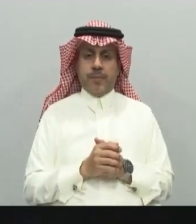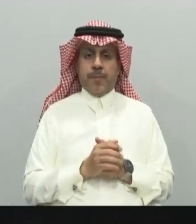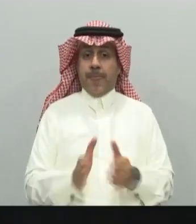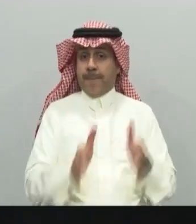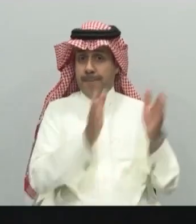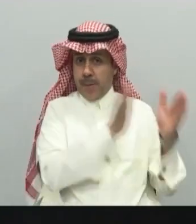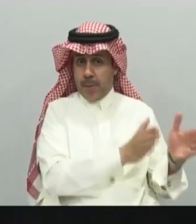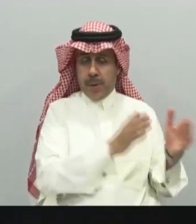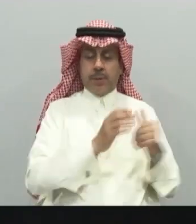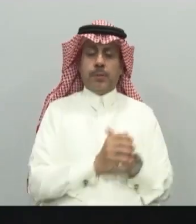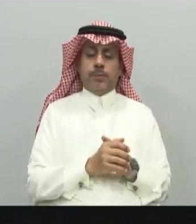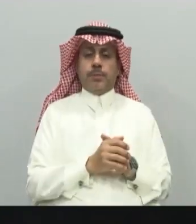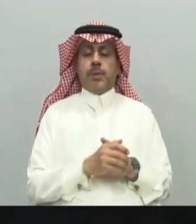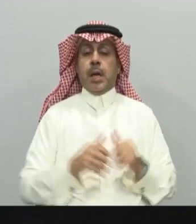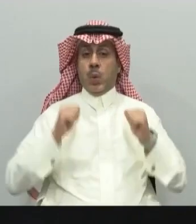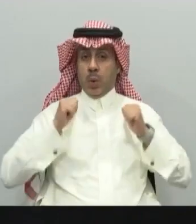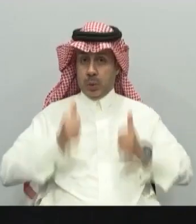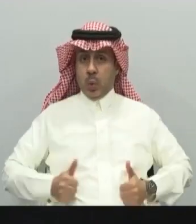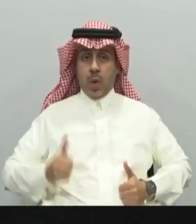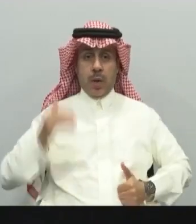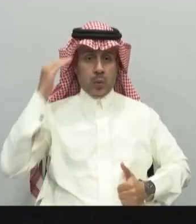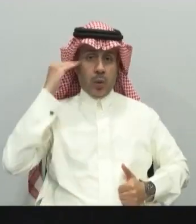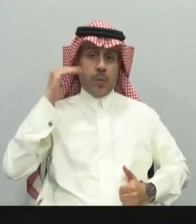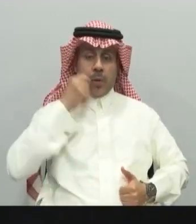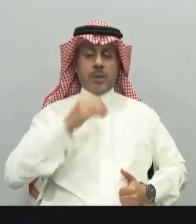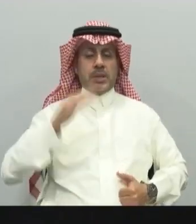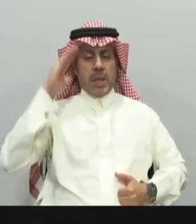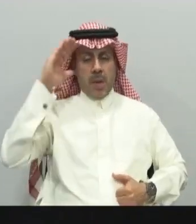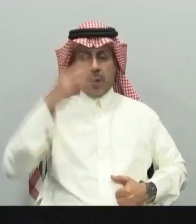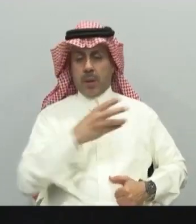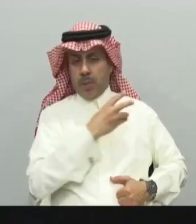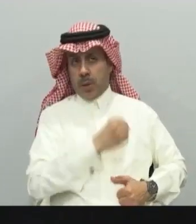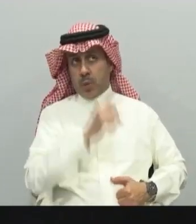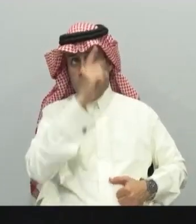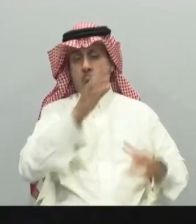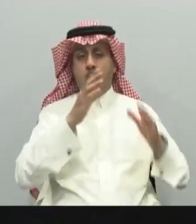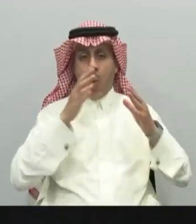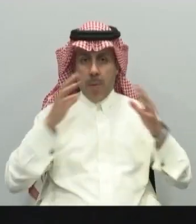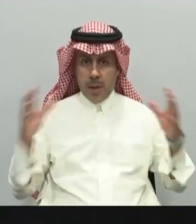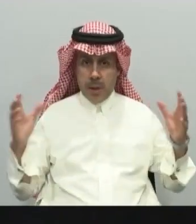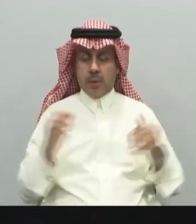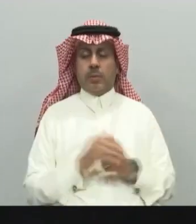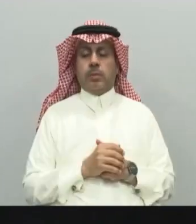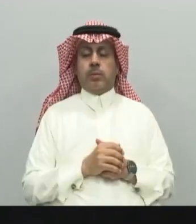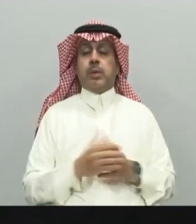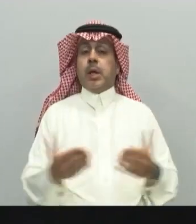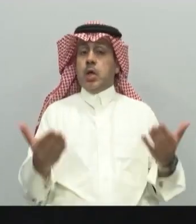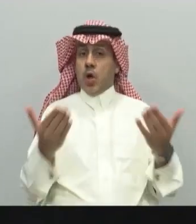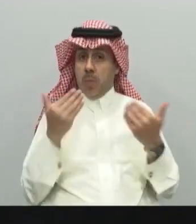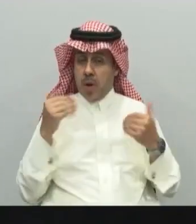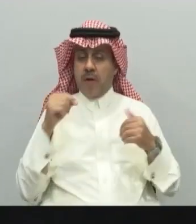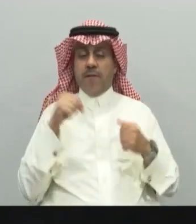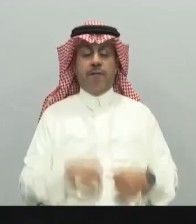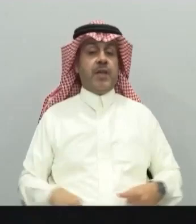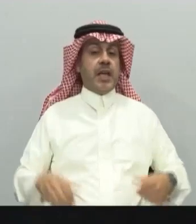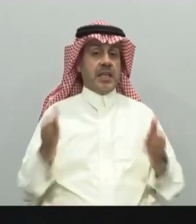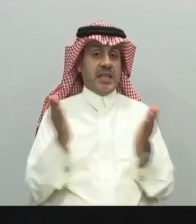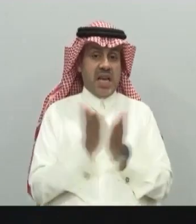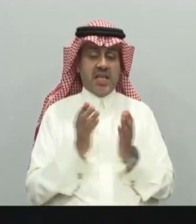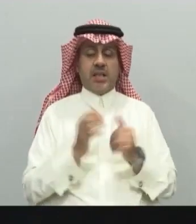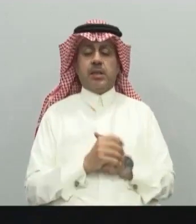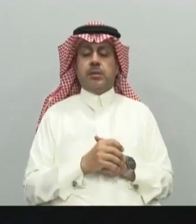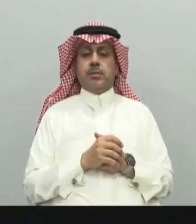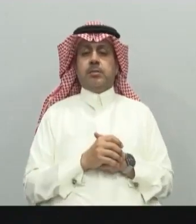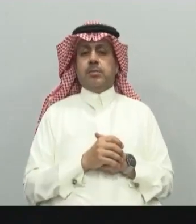اما بعد ايها الطلاب والطالبات سلام الله عليكم ورحمته وبركاته حياكم الله تعالى وبياكم واهلا